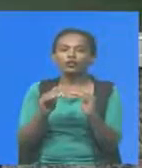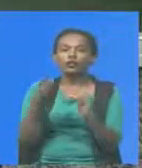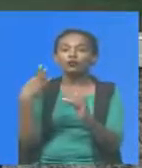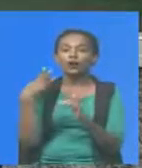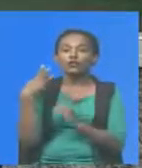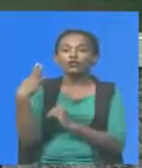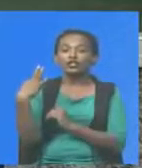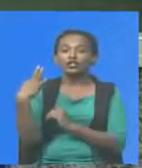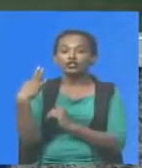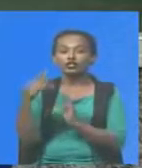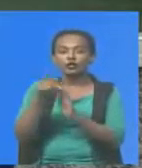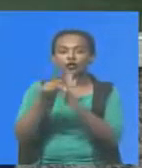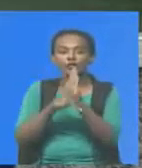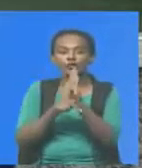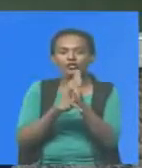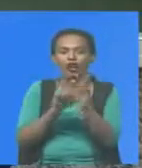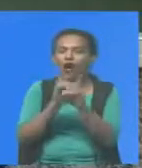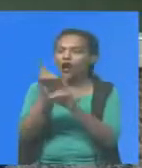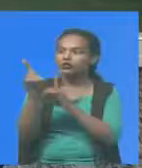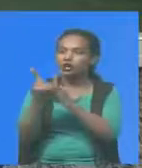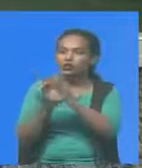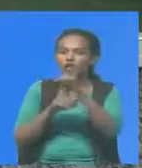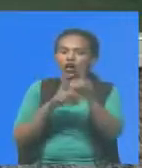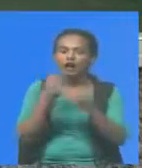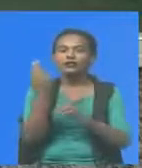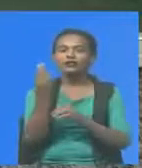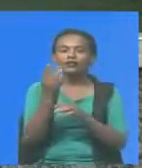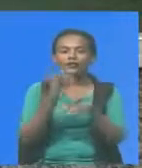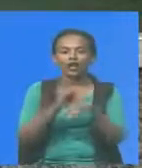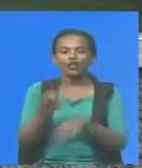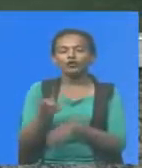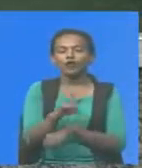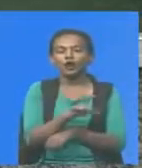የፕራይቬታይዜሽን የፖሊሲ አቅጣጫ ተጠቃሽ ይሆናል።